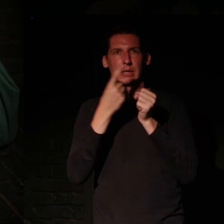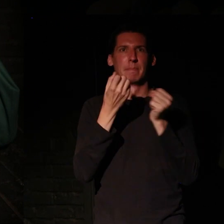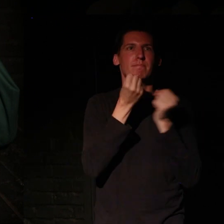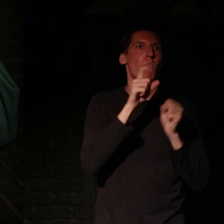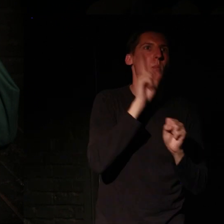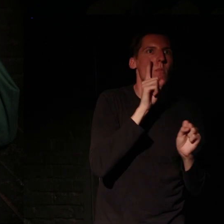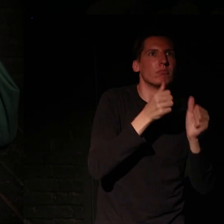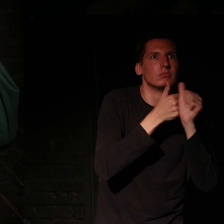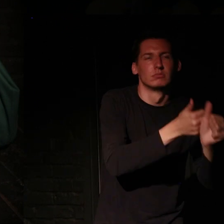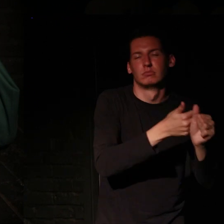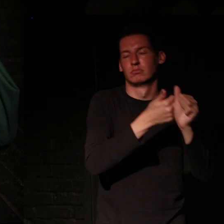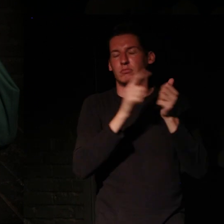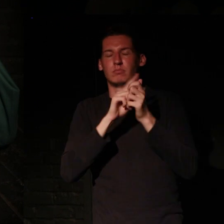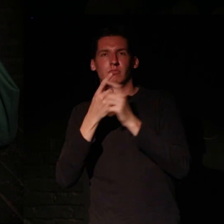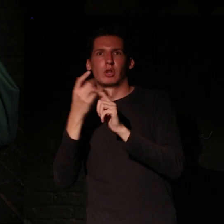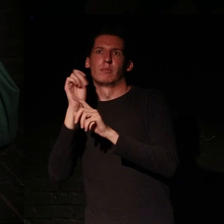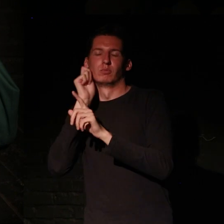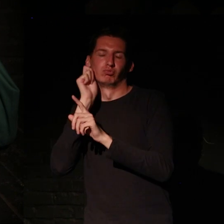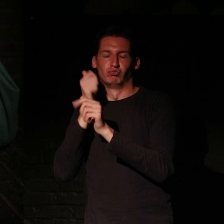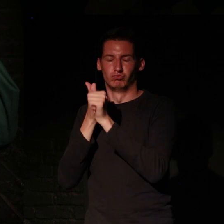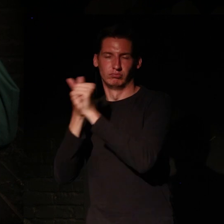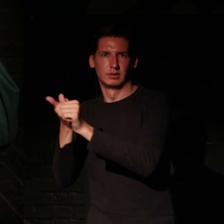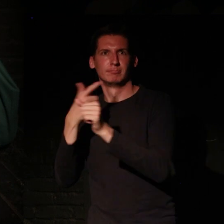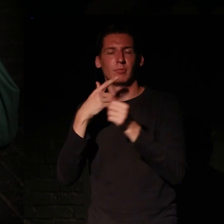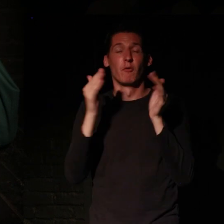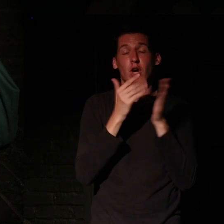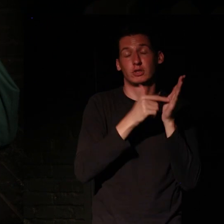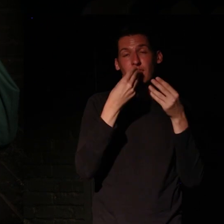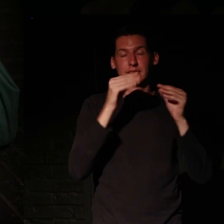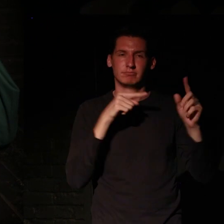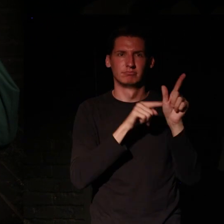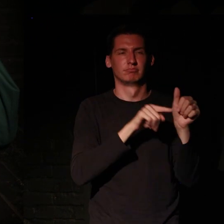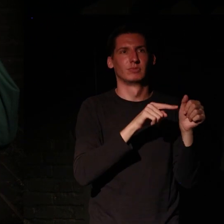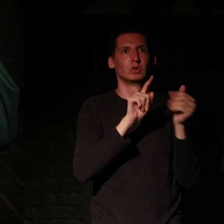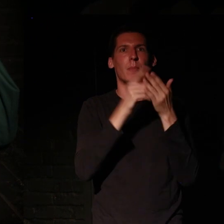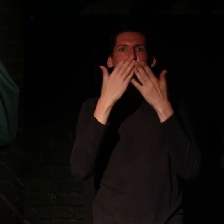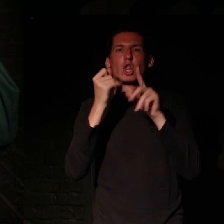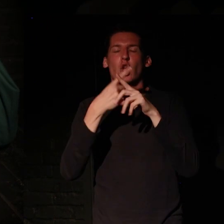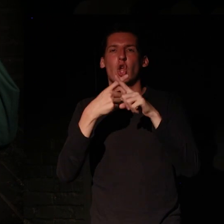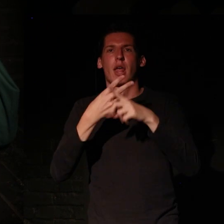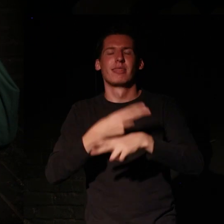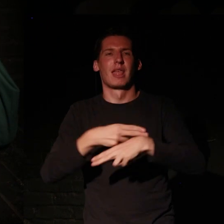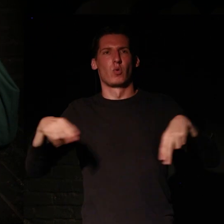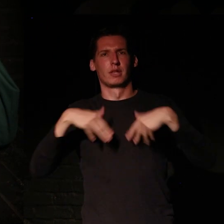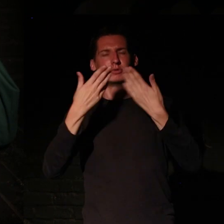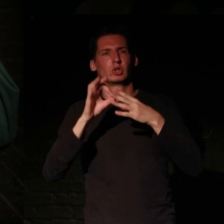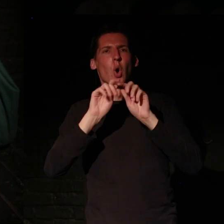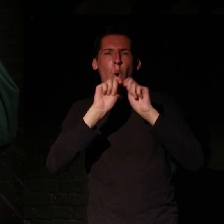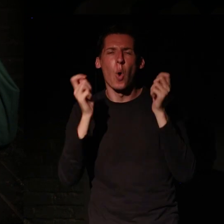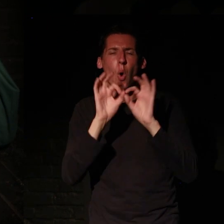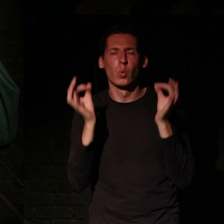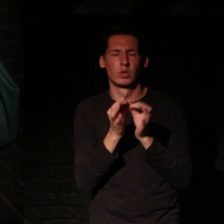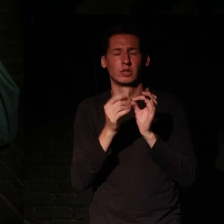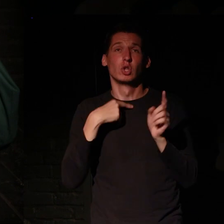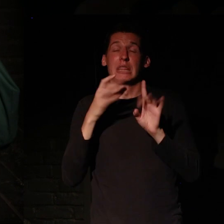męskich, jak żeńskich, tylko właśnie takie, które są ogólniejsze. Też